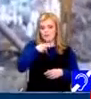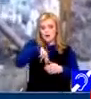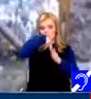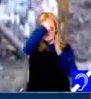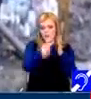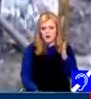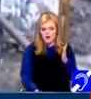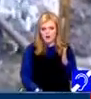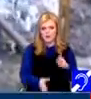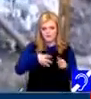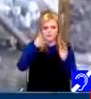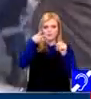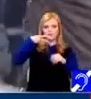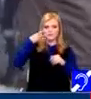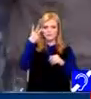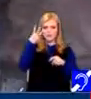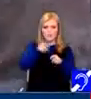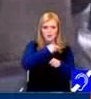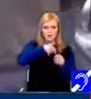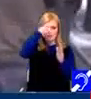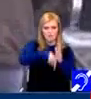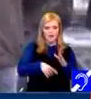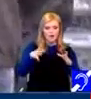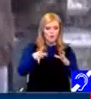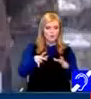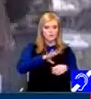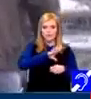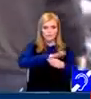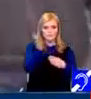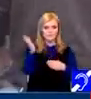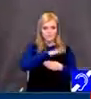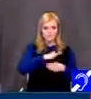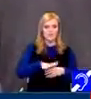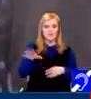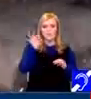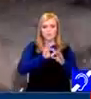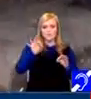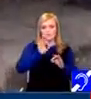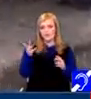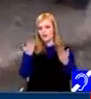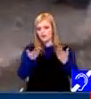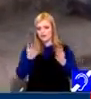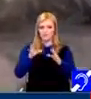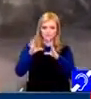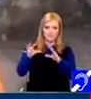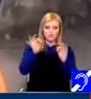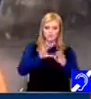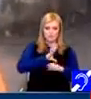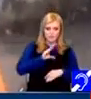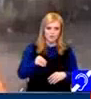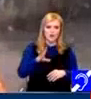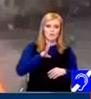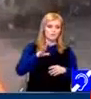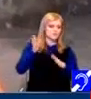căzut într-un canal adânc de 3 metri. Gura canalului nu era acoperită și nici nu era semnalizată corespunzător. Au fost alertați salvatorii care au